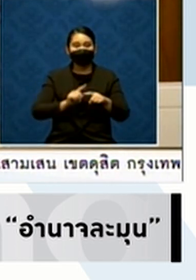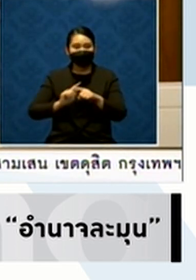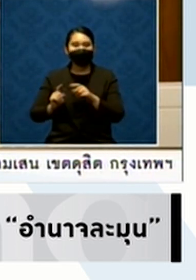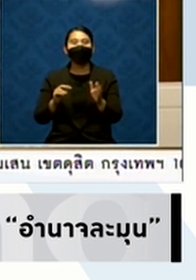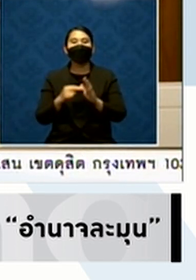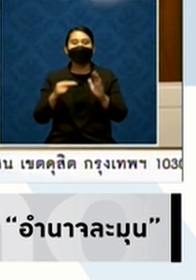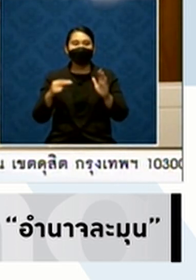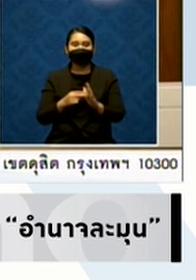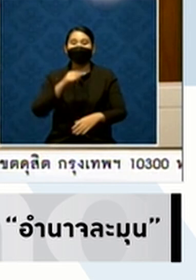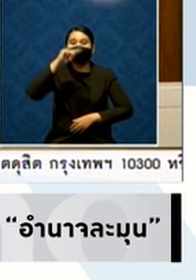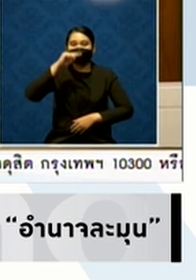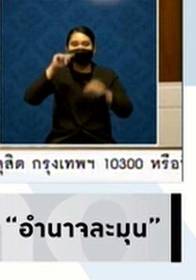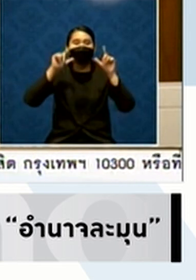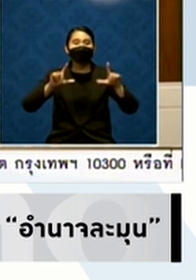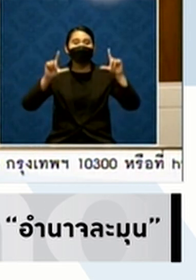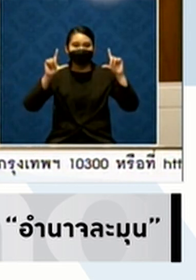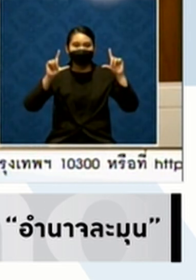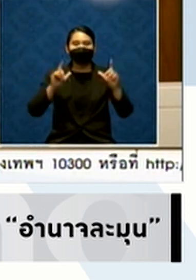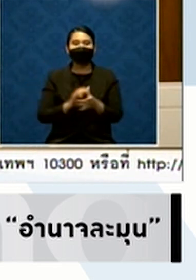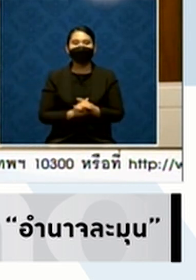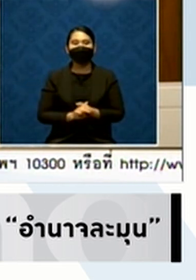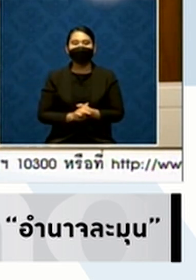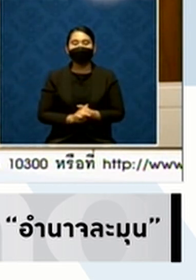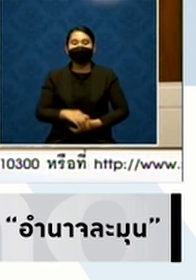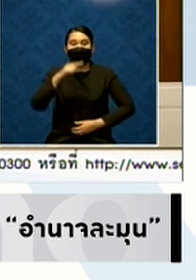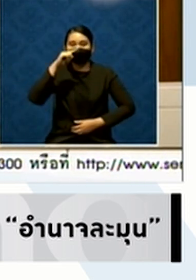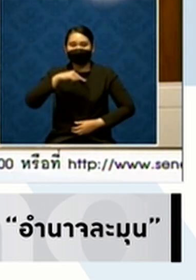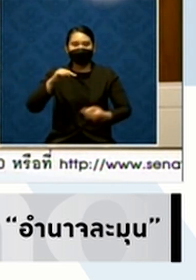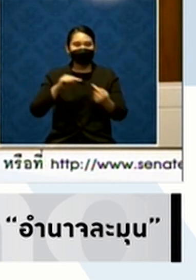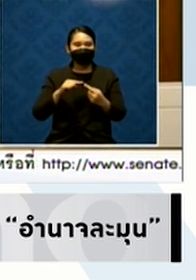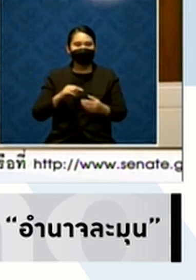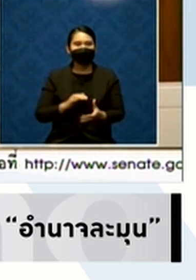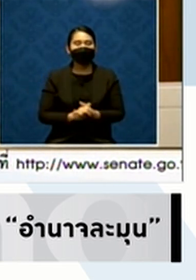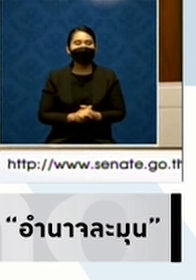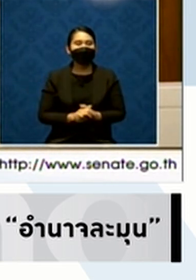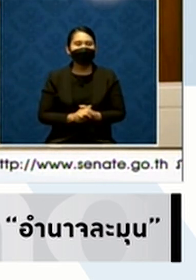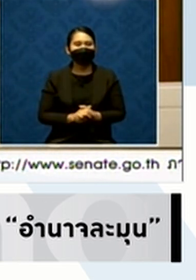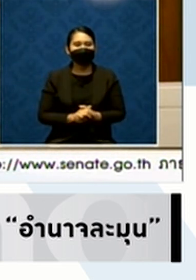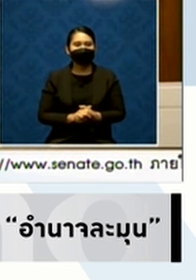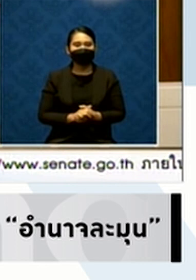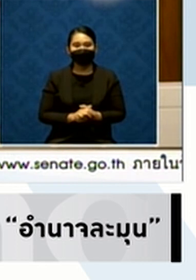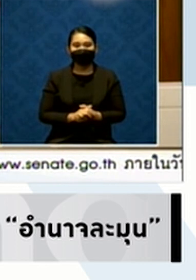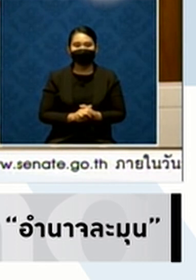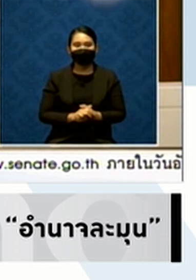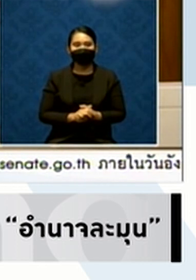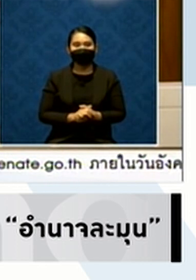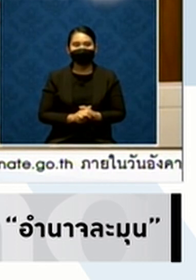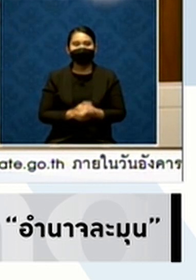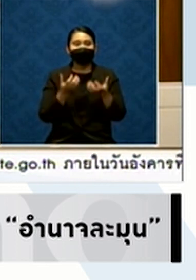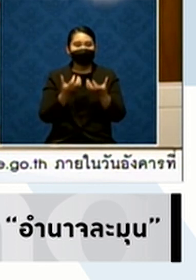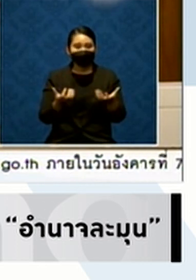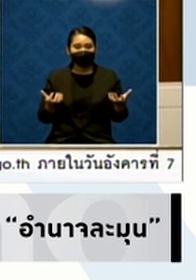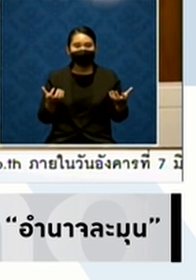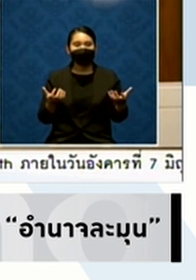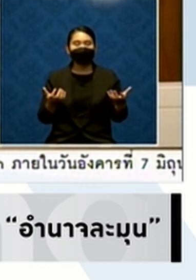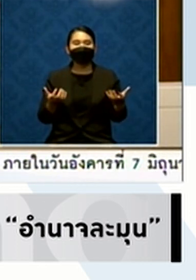มากใช่ไหม หลังท้ายอะไรพวกนี้การขายสินค้าถูกไหม ก็คือขายก็ได้อะแต่มันต้องเป็นอะไรที่อย่าง